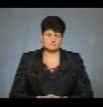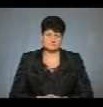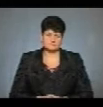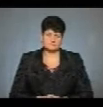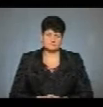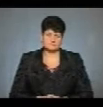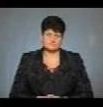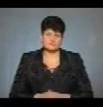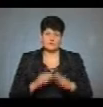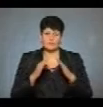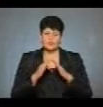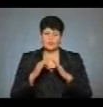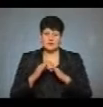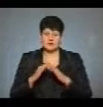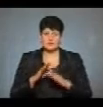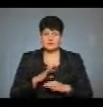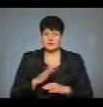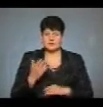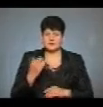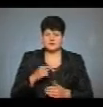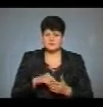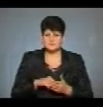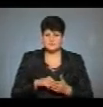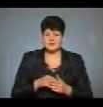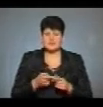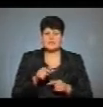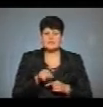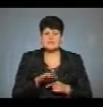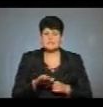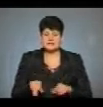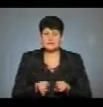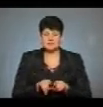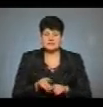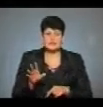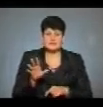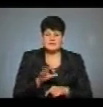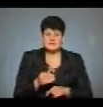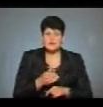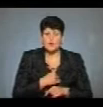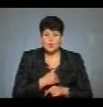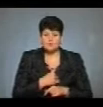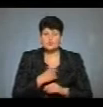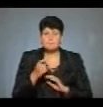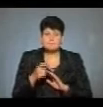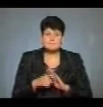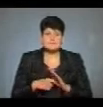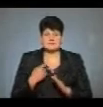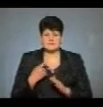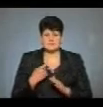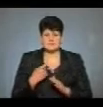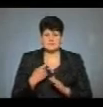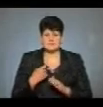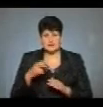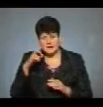Будівлі, які були існували в місті. Ці діти також, як і всі, хочуть пізнавати край